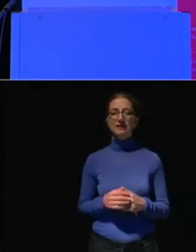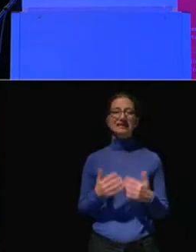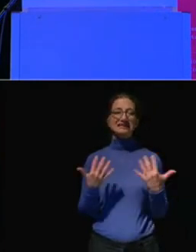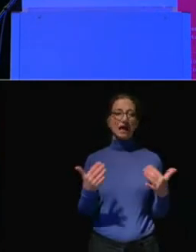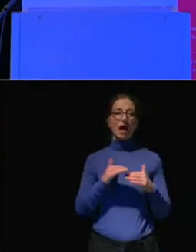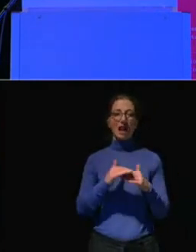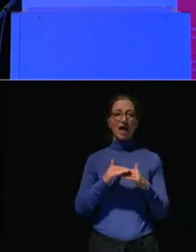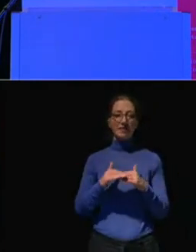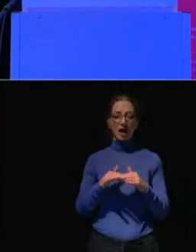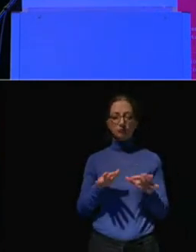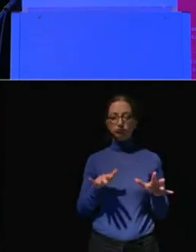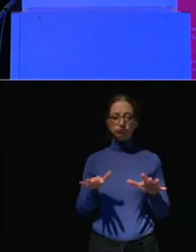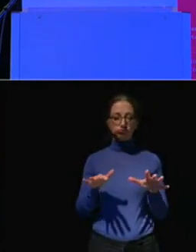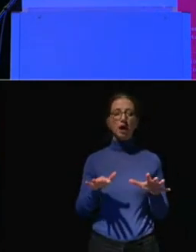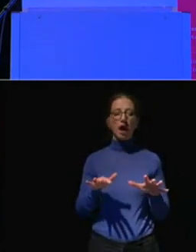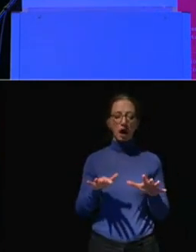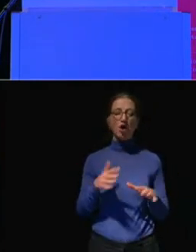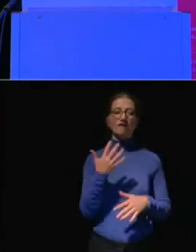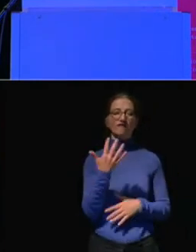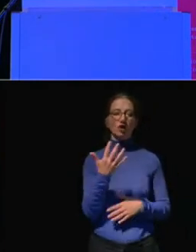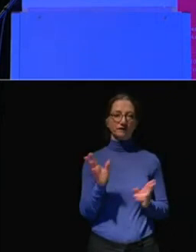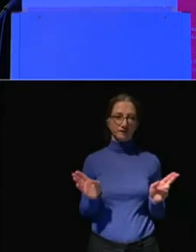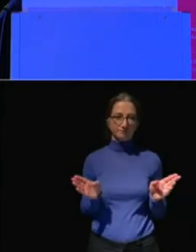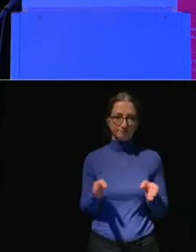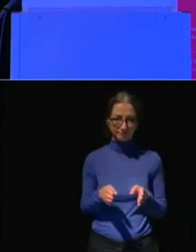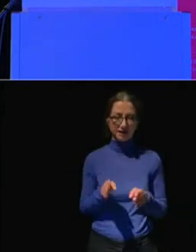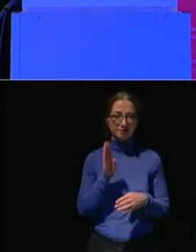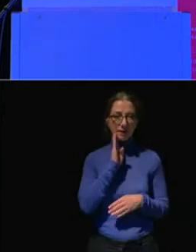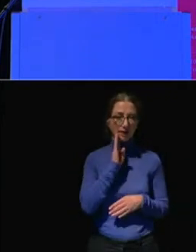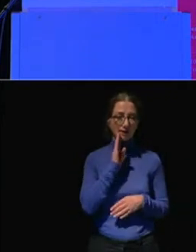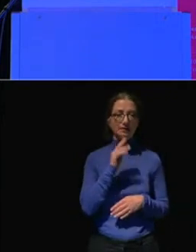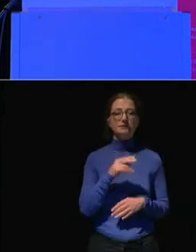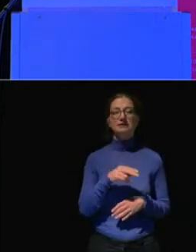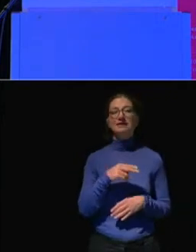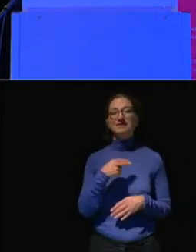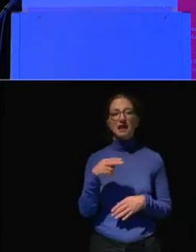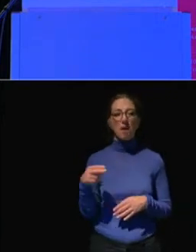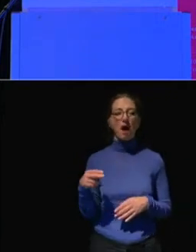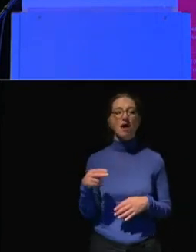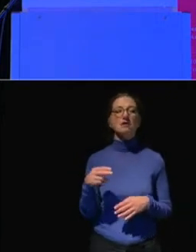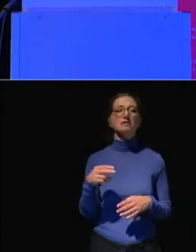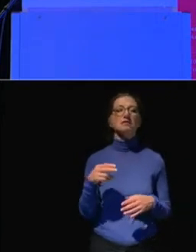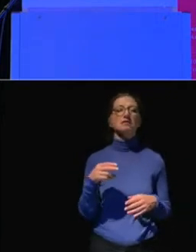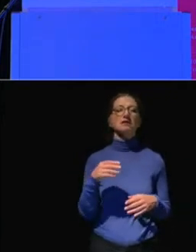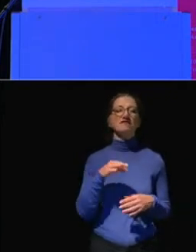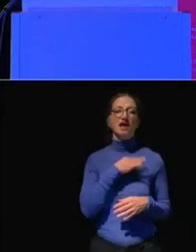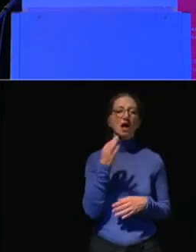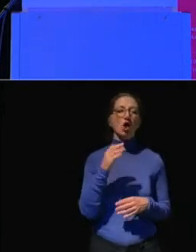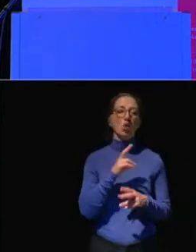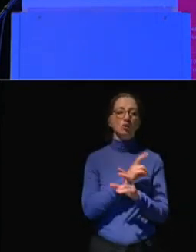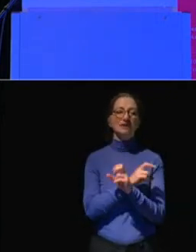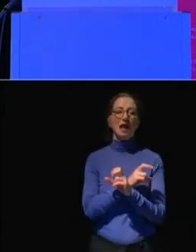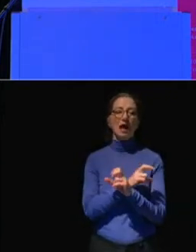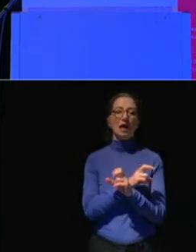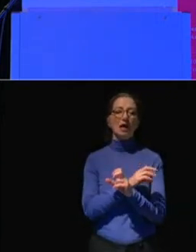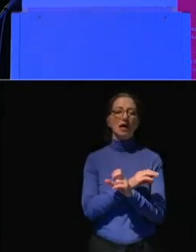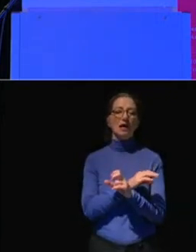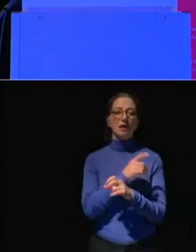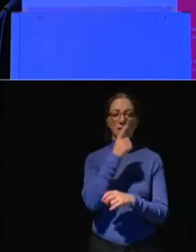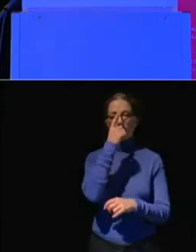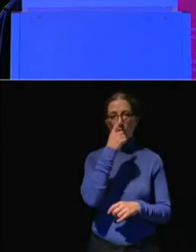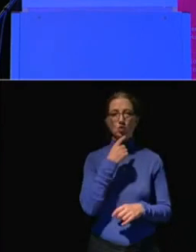5 ausgewählt. Das waren Belgien, Dänemark, Frankreich, Österreich und